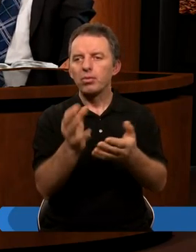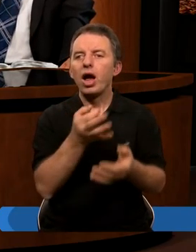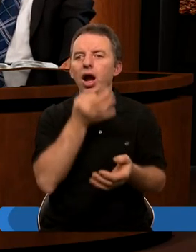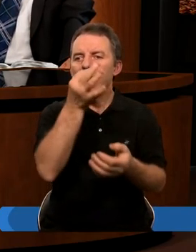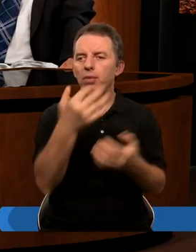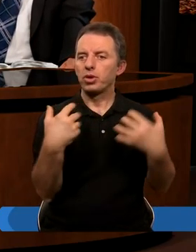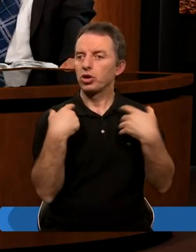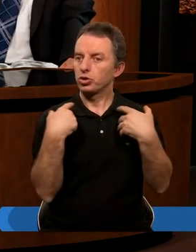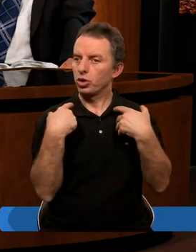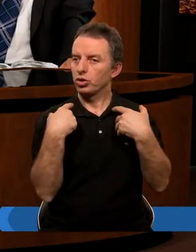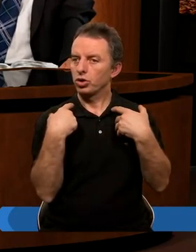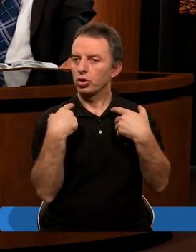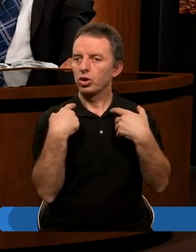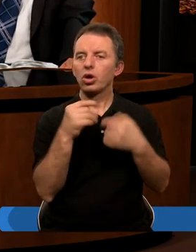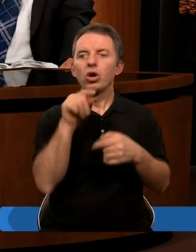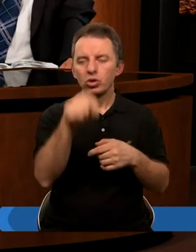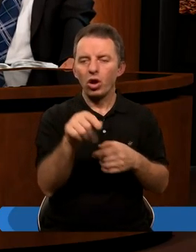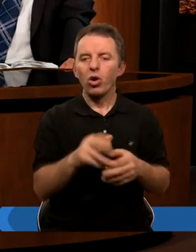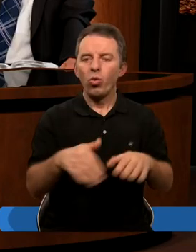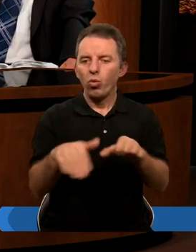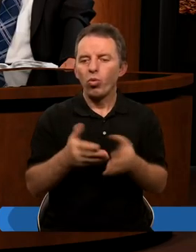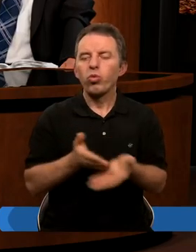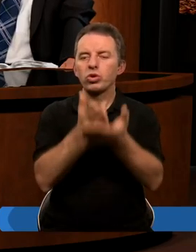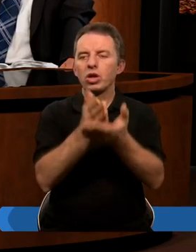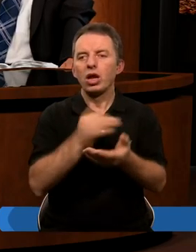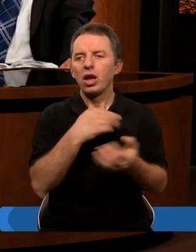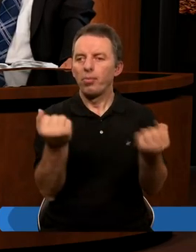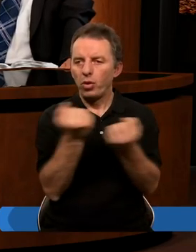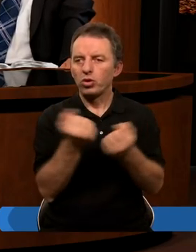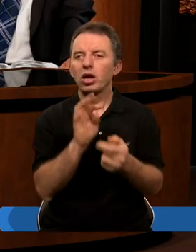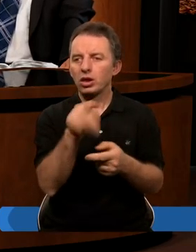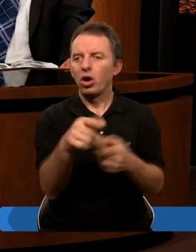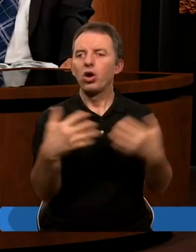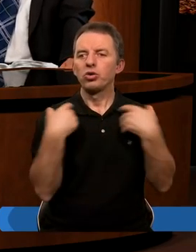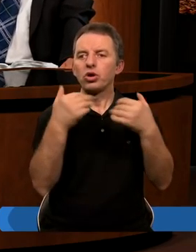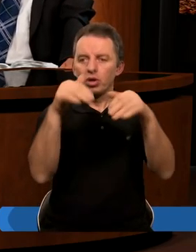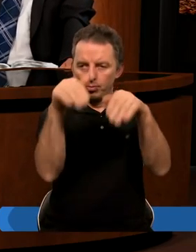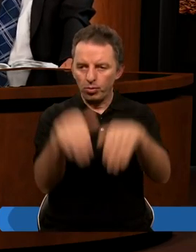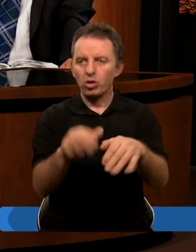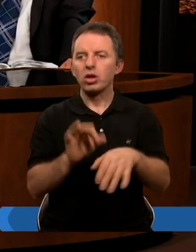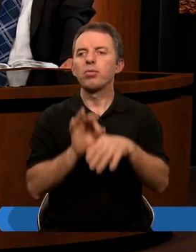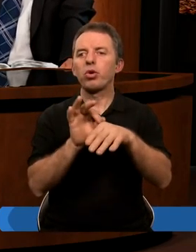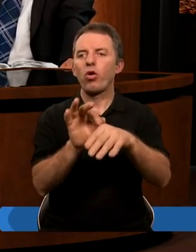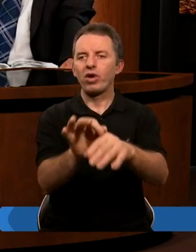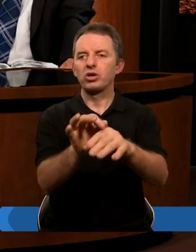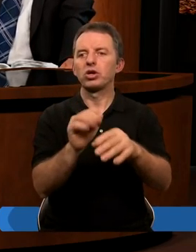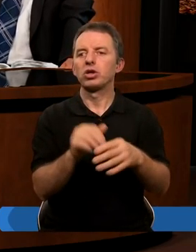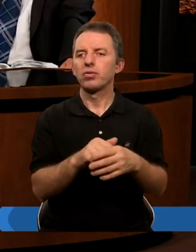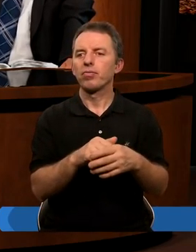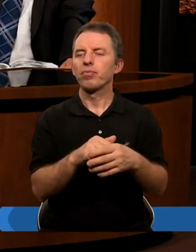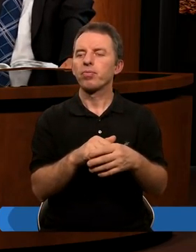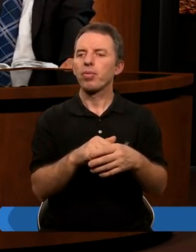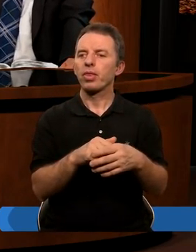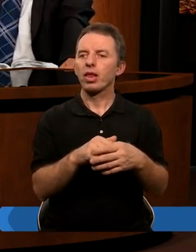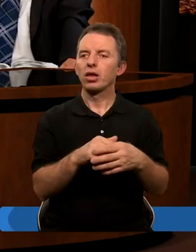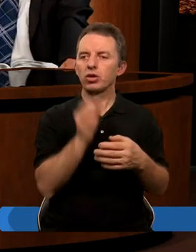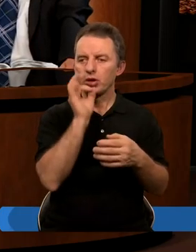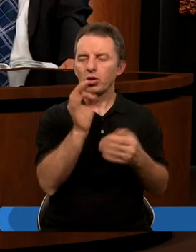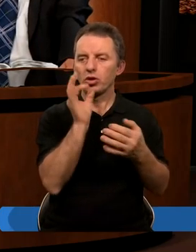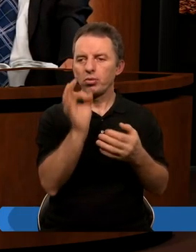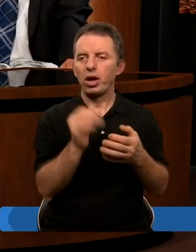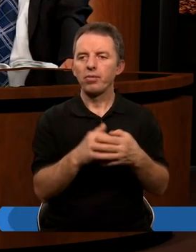lepiej żyć, to udziela nam mocy, abyśmy takie życie mogli prowadzić. Dziękuję.